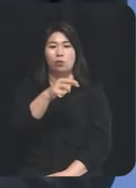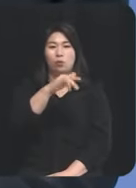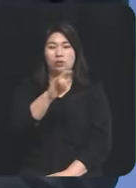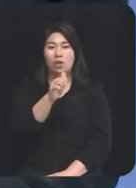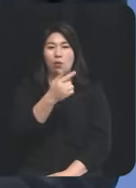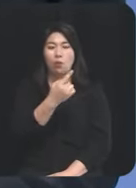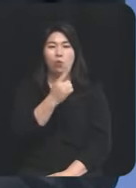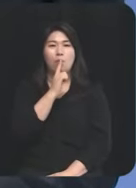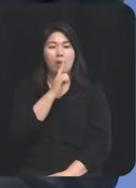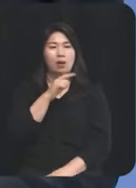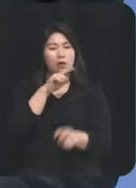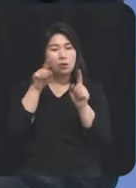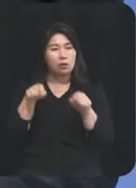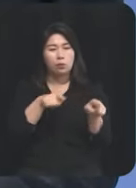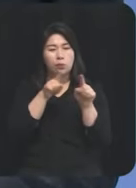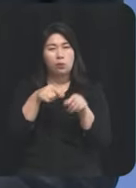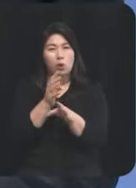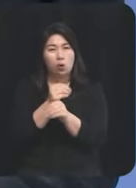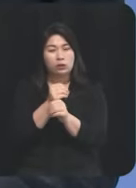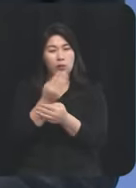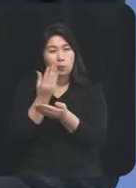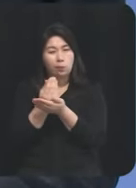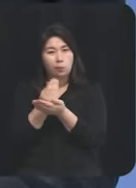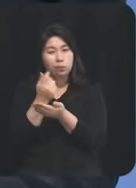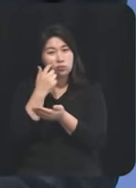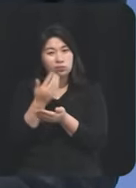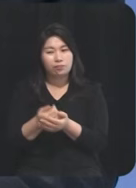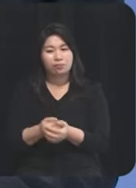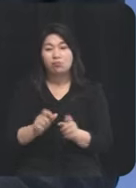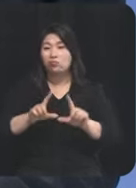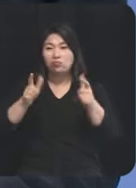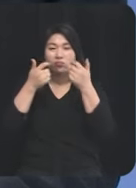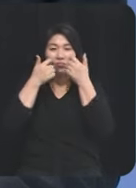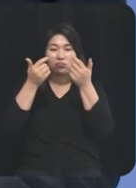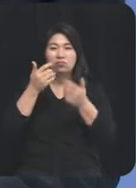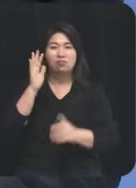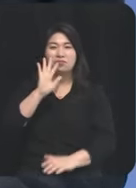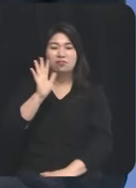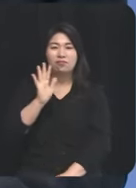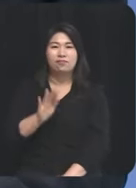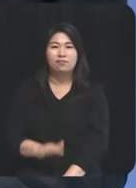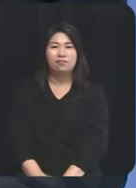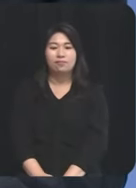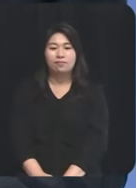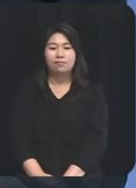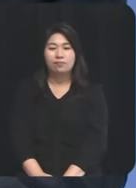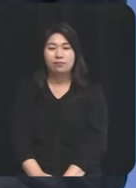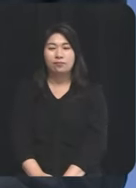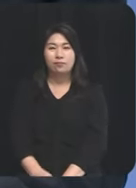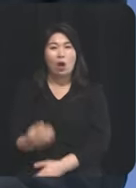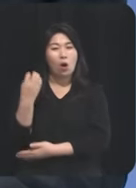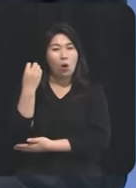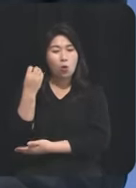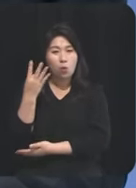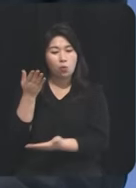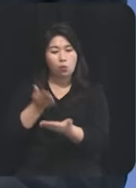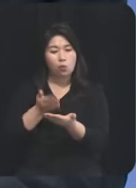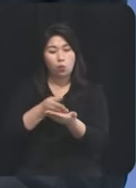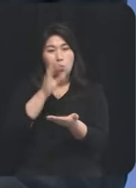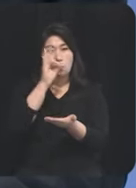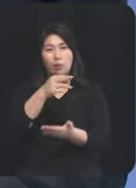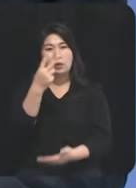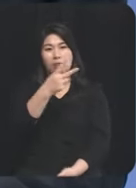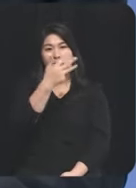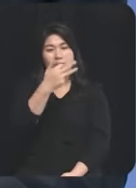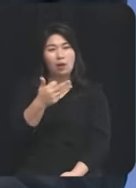나오는 녹취록은 언제 녹취된 것입니까? 정확한 날짜를 기억하지 못하겠습니다. 또 언론에나 이런 데서 보면